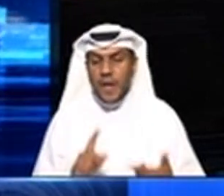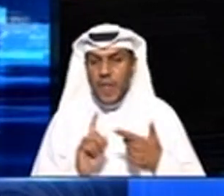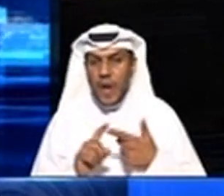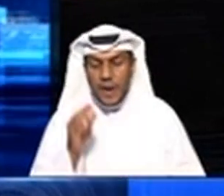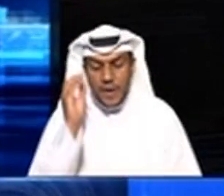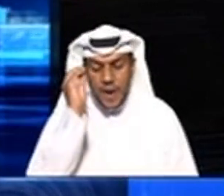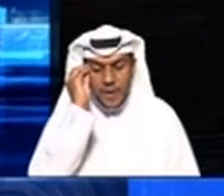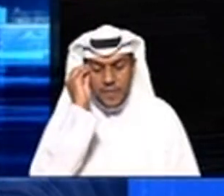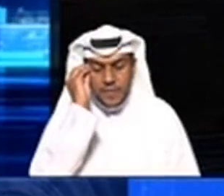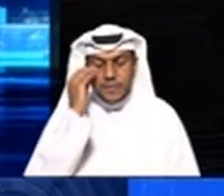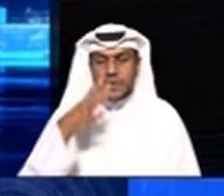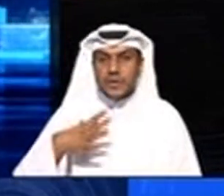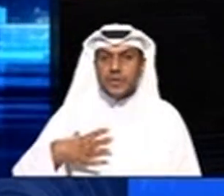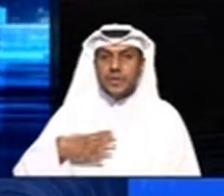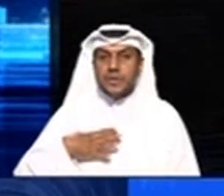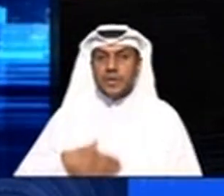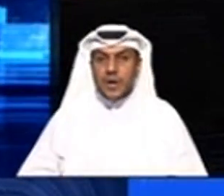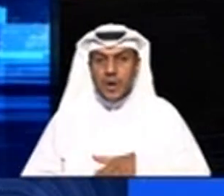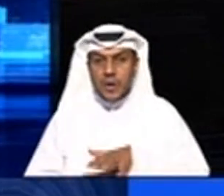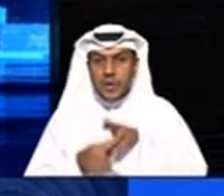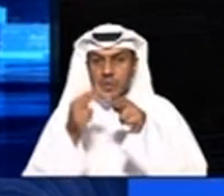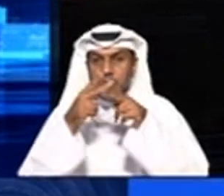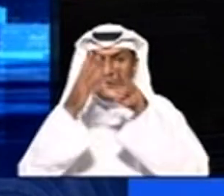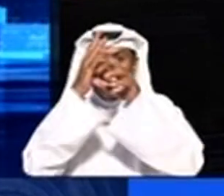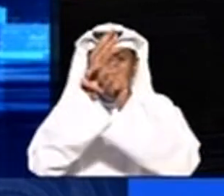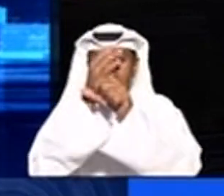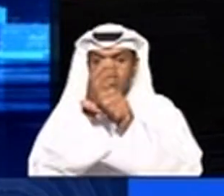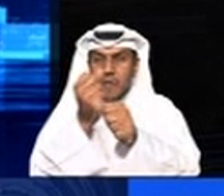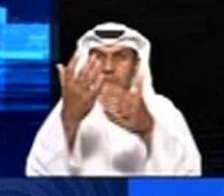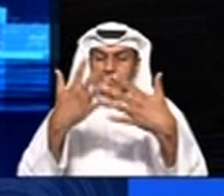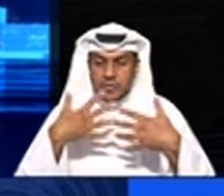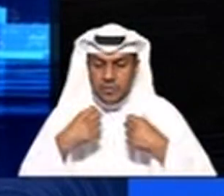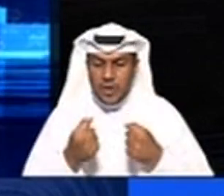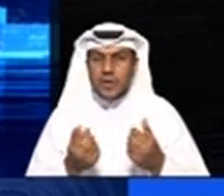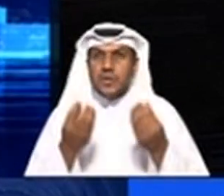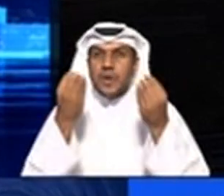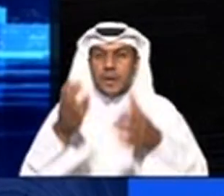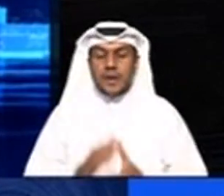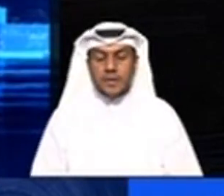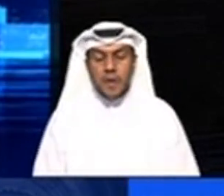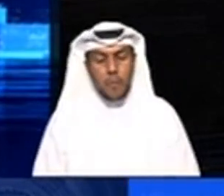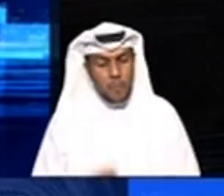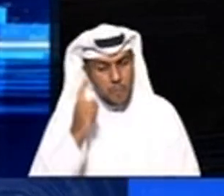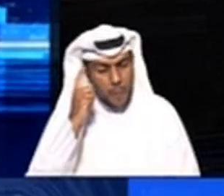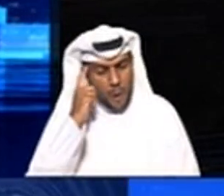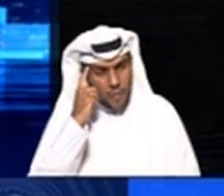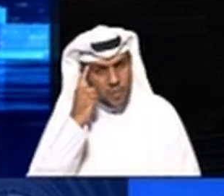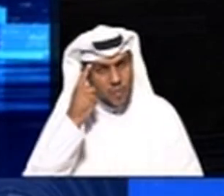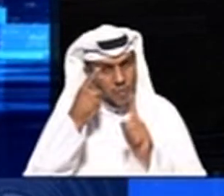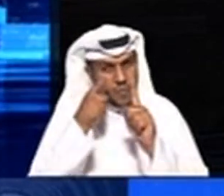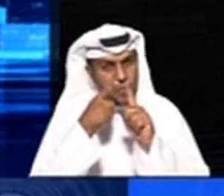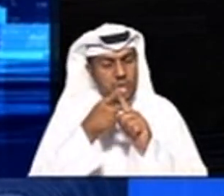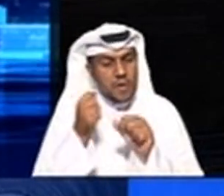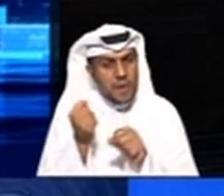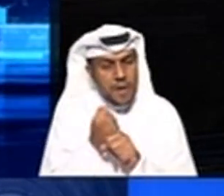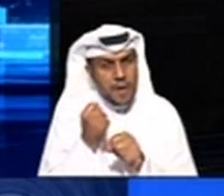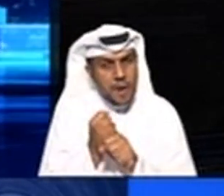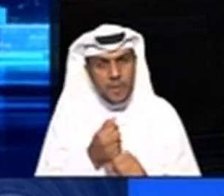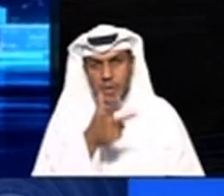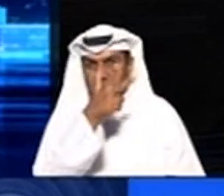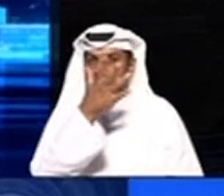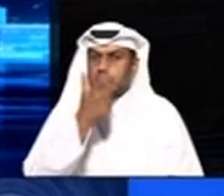أميرنا الله يحفظه وشافيه هي مسيرة مشهود لها دوليا، وهذا الوسام يضاف إلى عدة